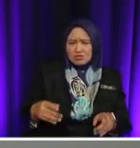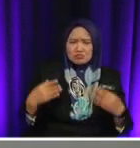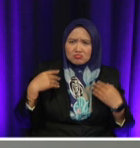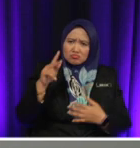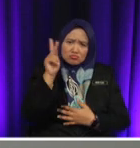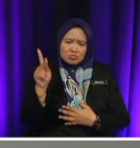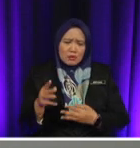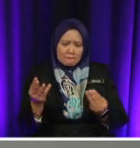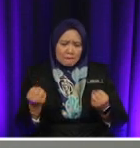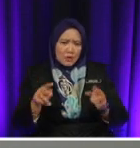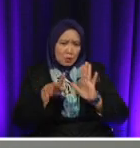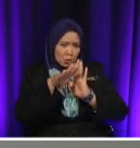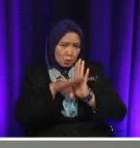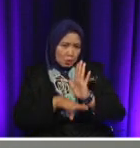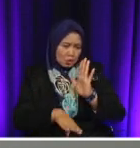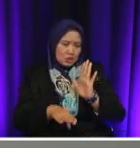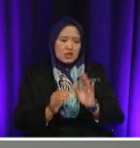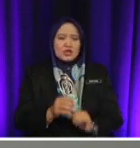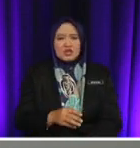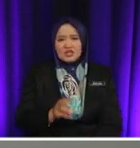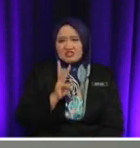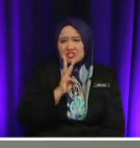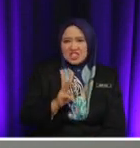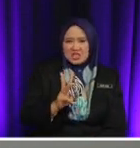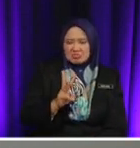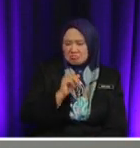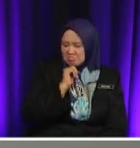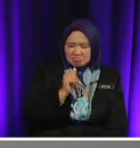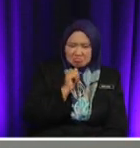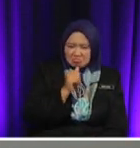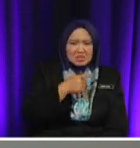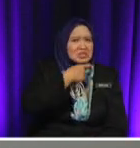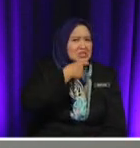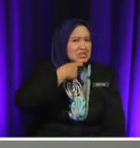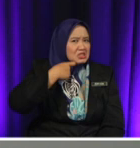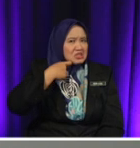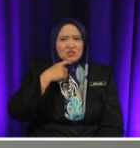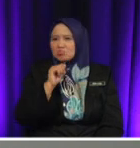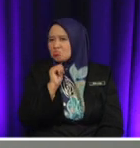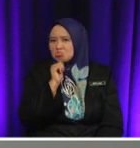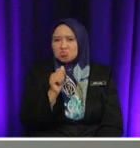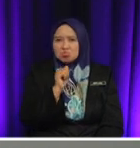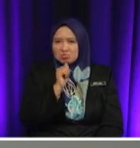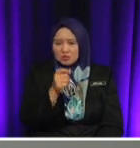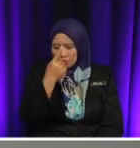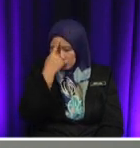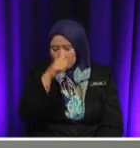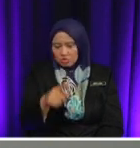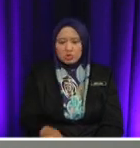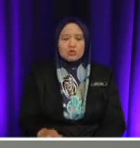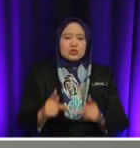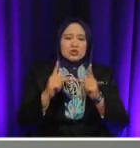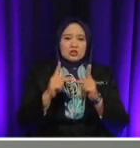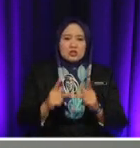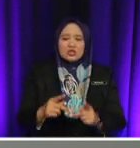adalah bukan daripada salah satu daripada kaedah untuk mengekalkan nutrien